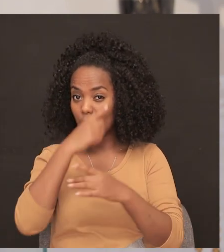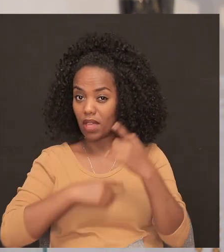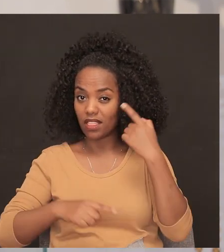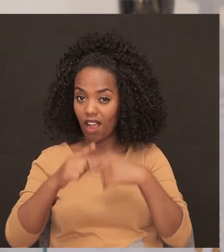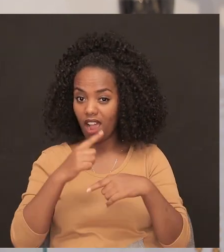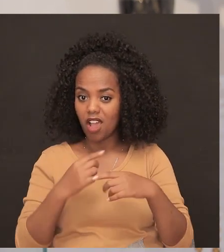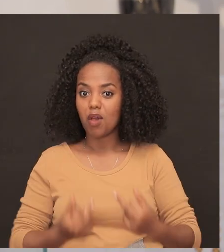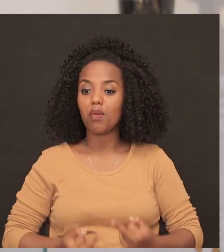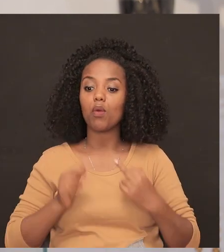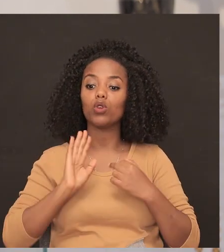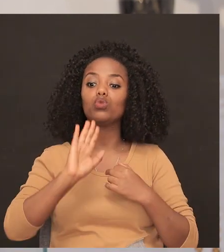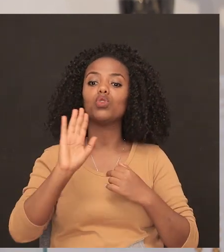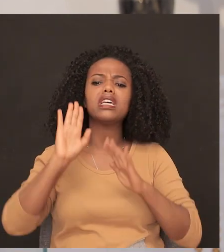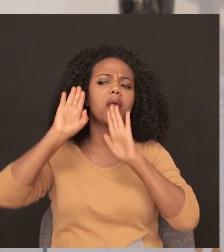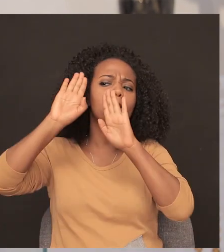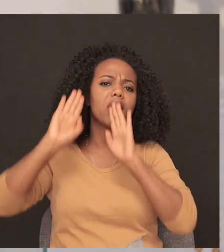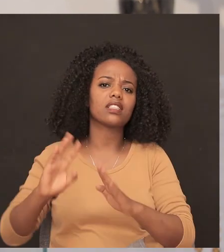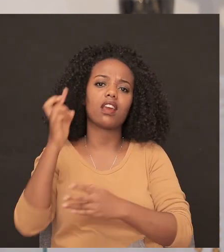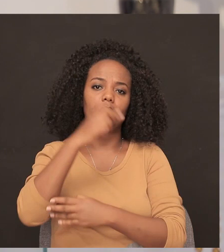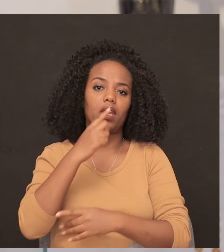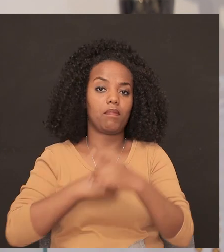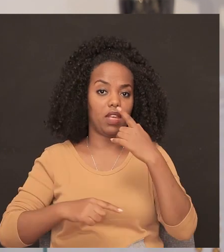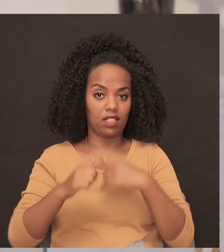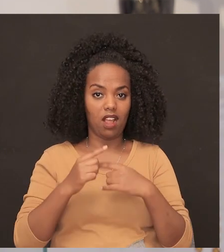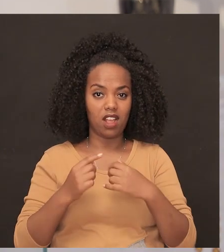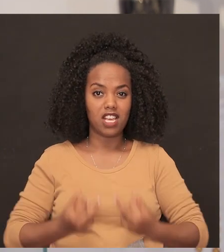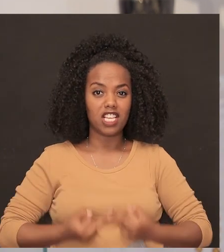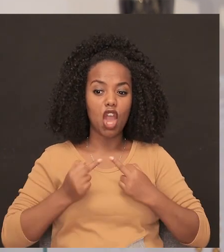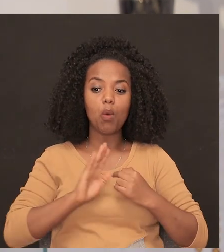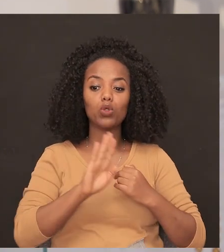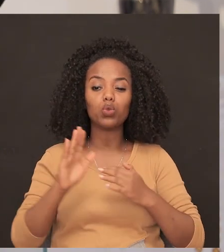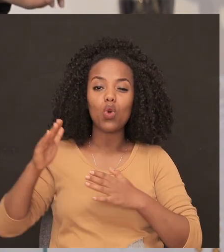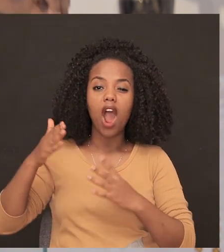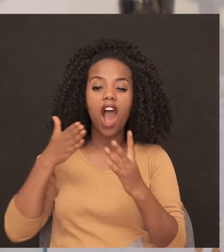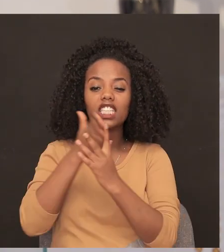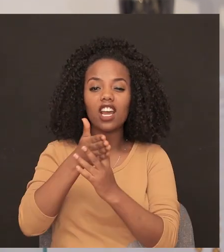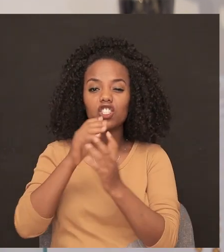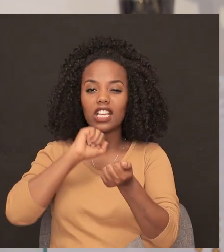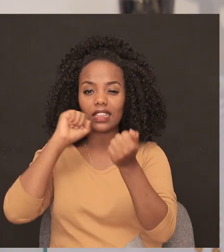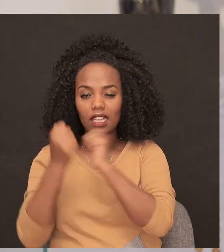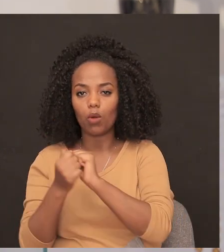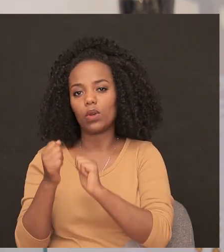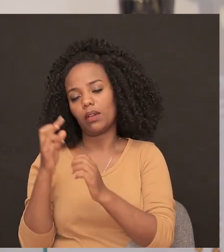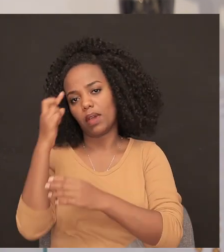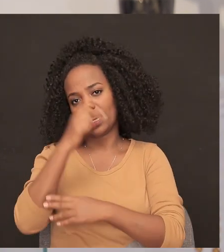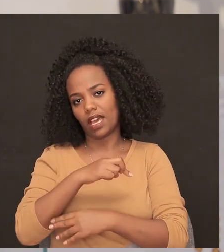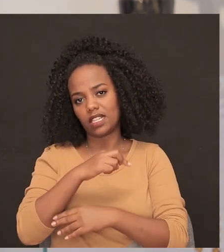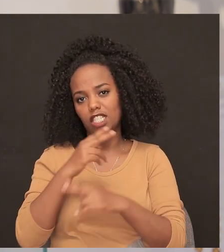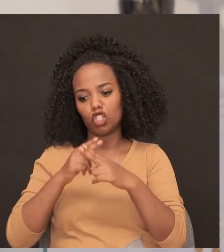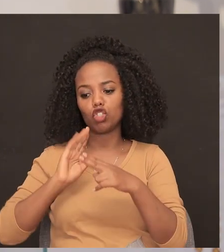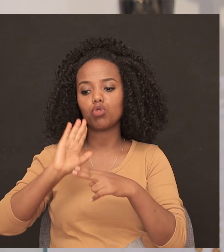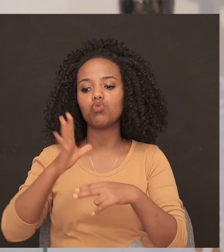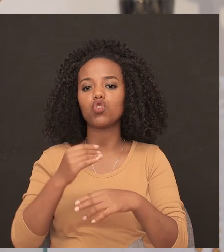በህይወቱ። የሚያስገርም ቀን፣ የህይወቱ አቅጣጫ የተለወጠበት ቀን፣